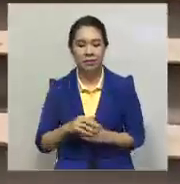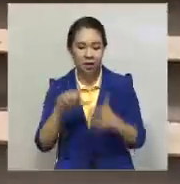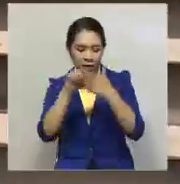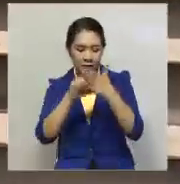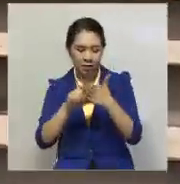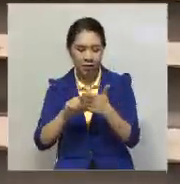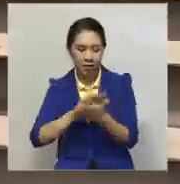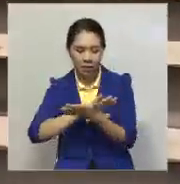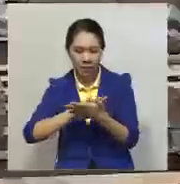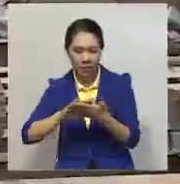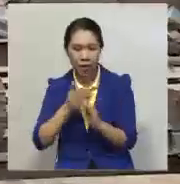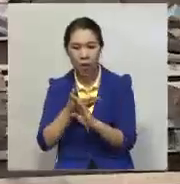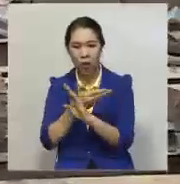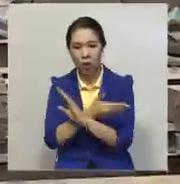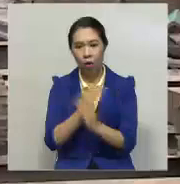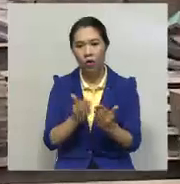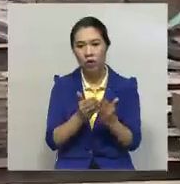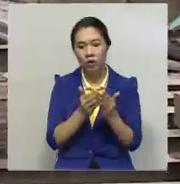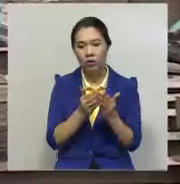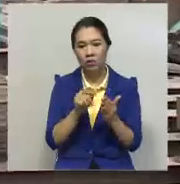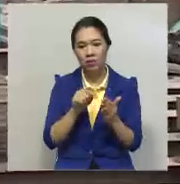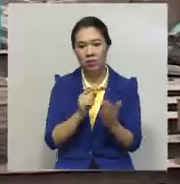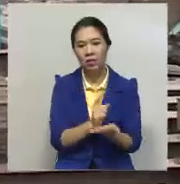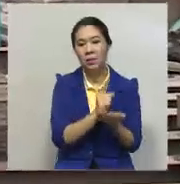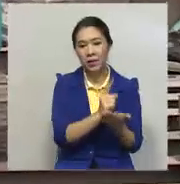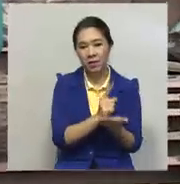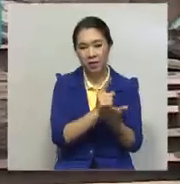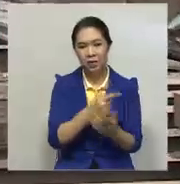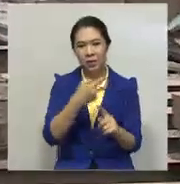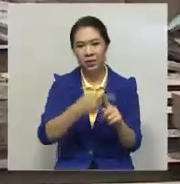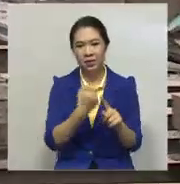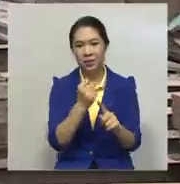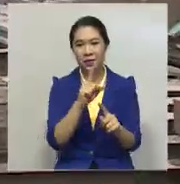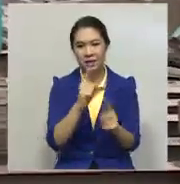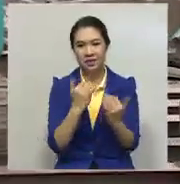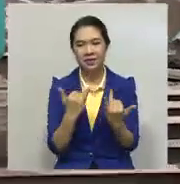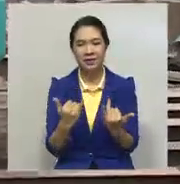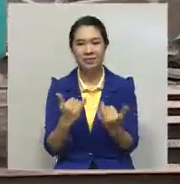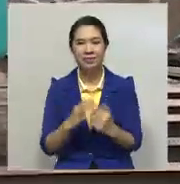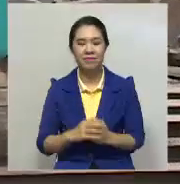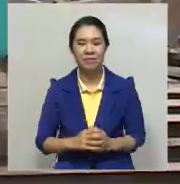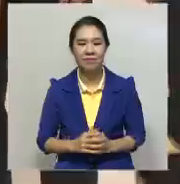างให้มีความสวยงามก่อนเทศกาลลอยกระทงในเดือนพฤศจิกายนนี้ด้วยค่ะ